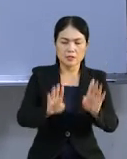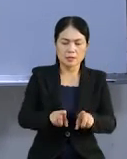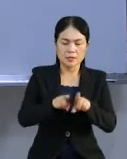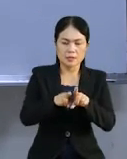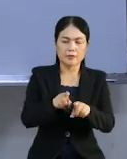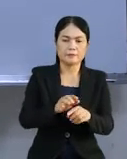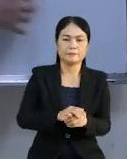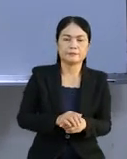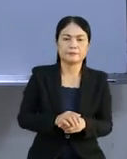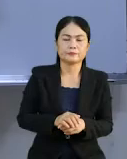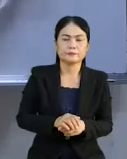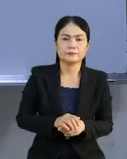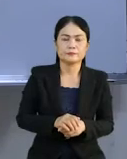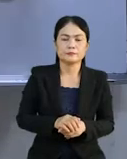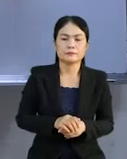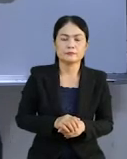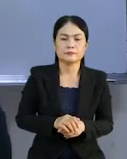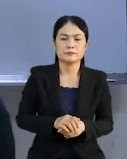đại chà